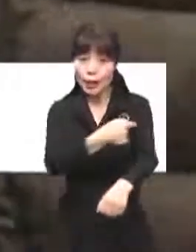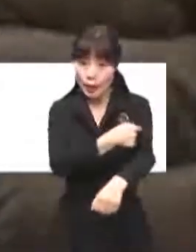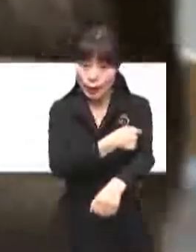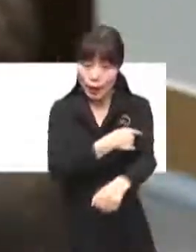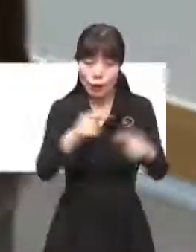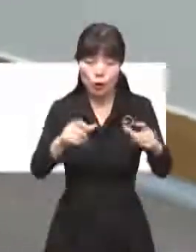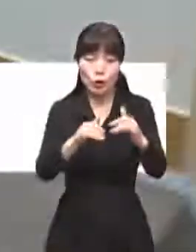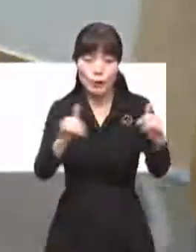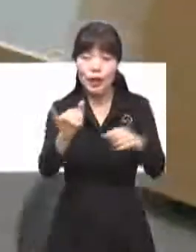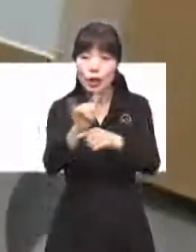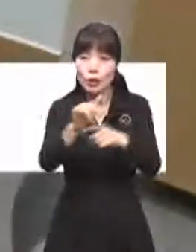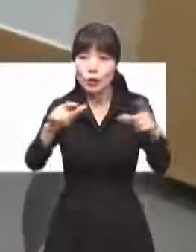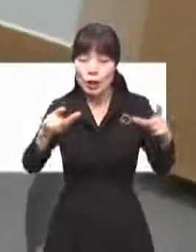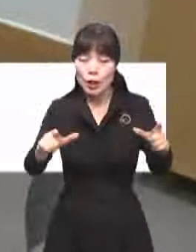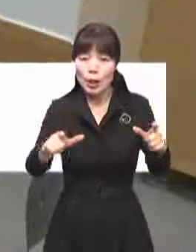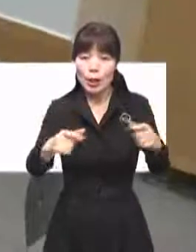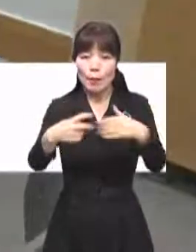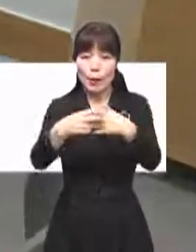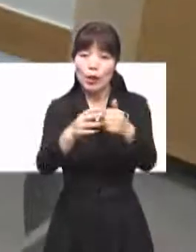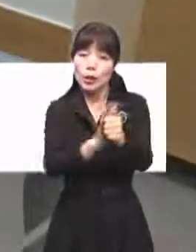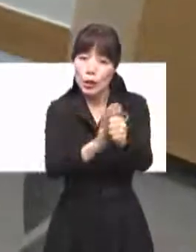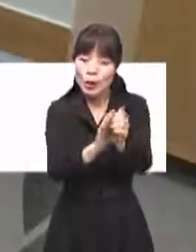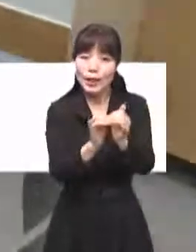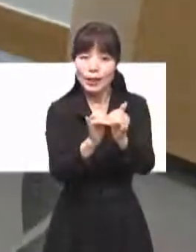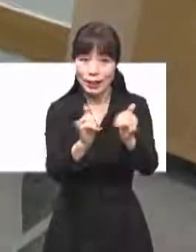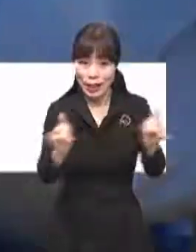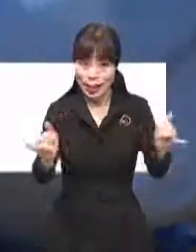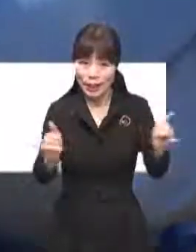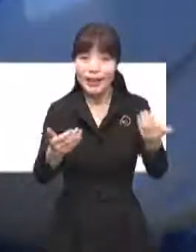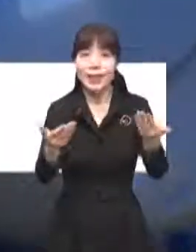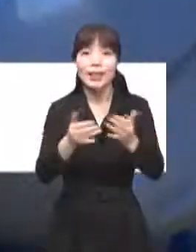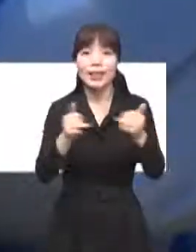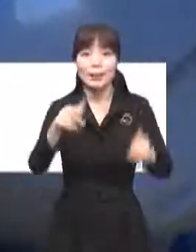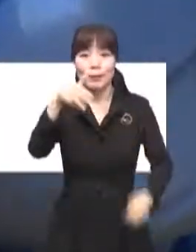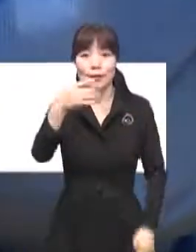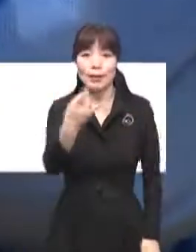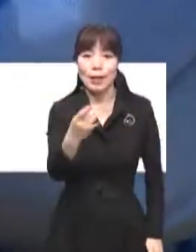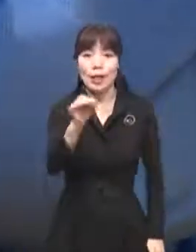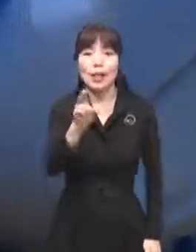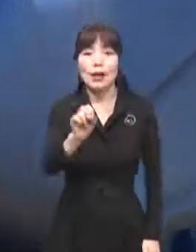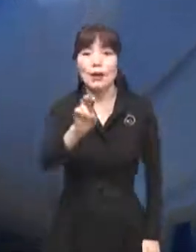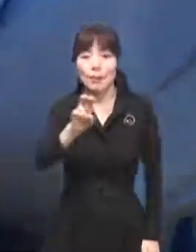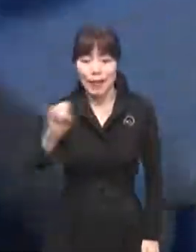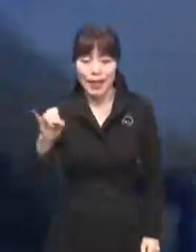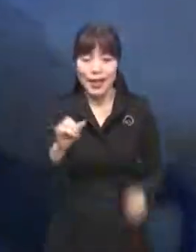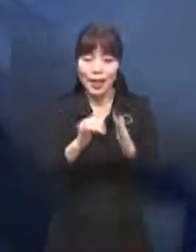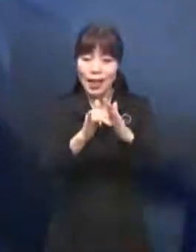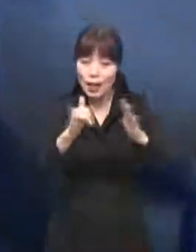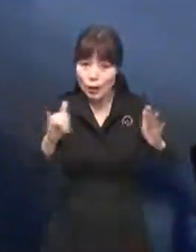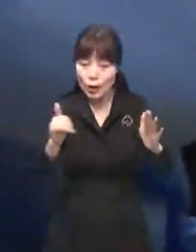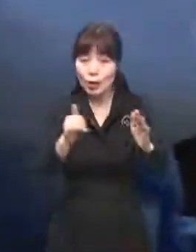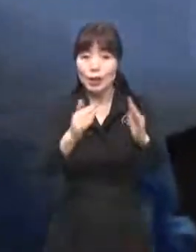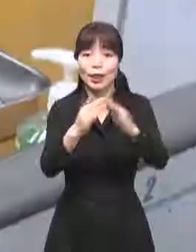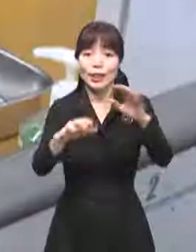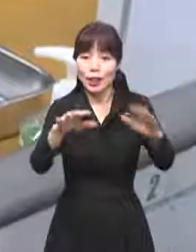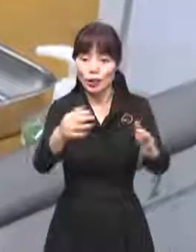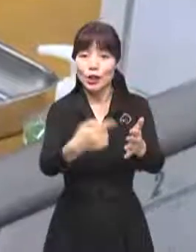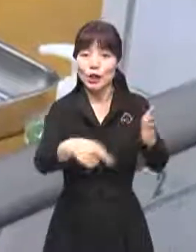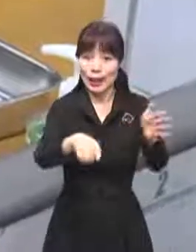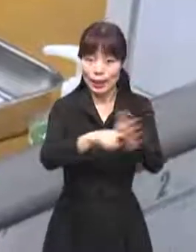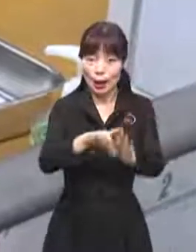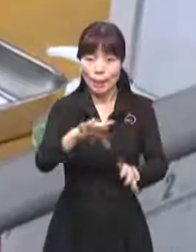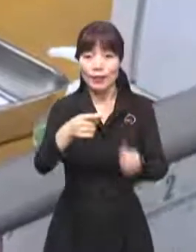주민은 연수구 소재 요양시설 종사자인 최영미 씨입니다. 가족과 이웃을 위해 먼저 접종하는 것에